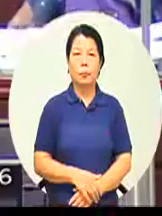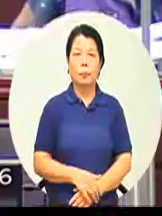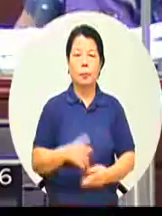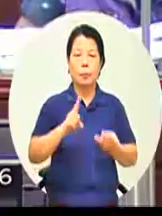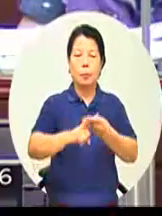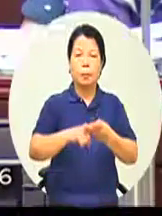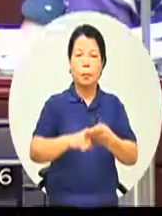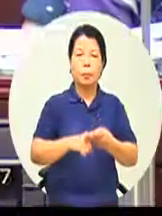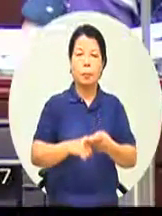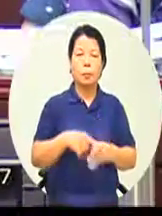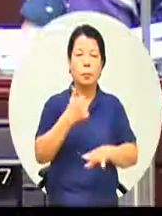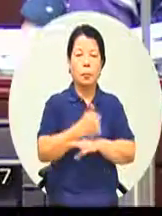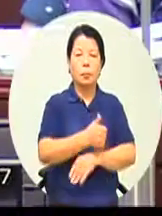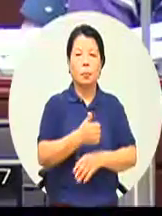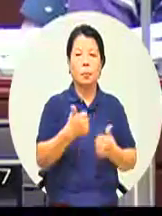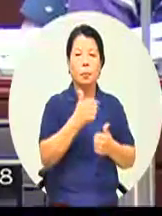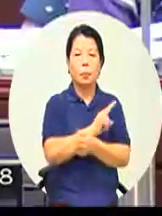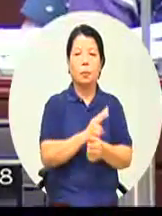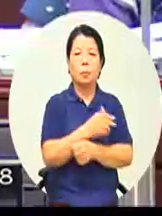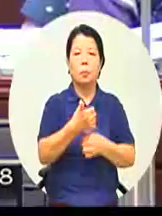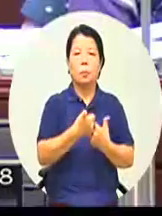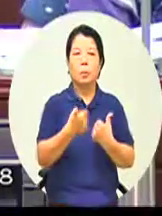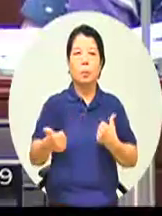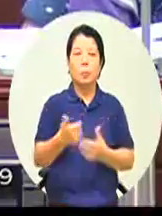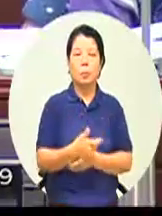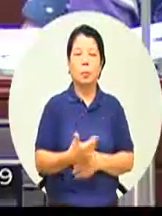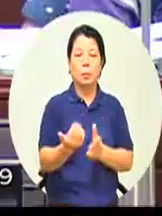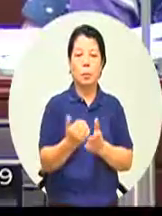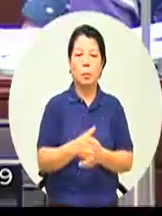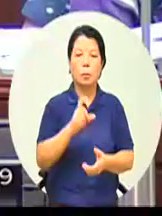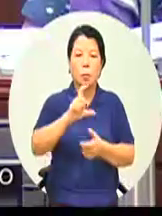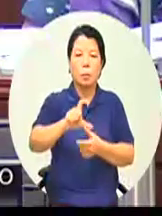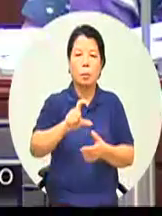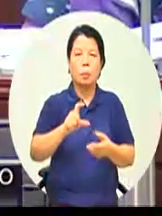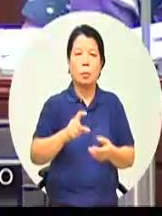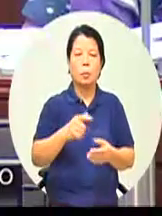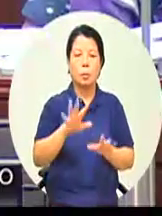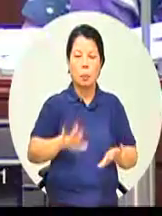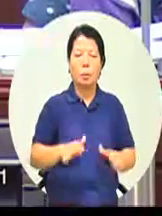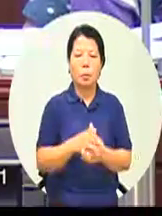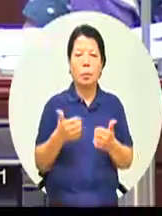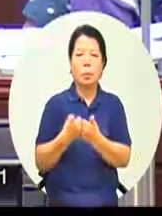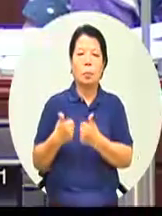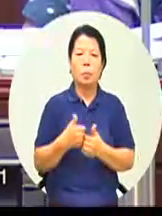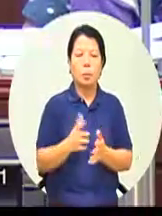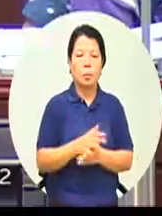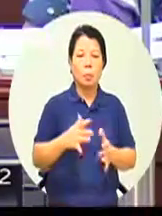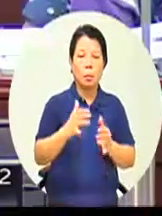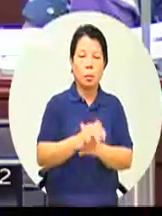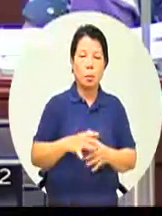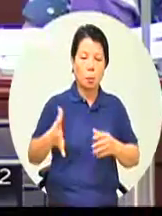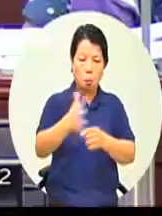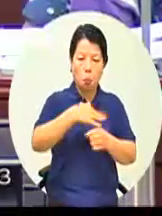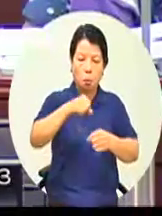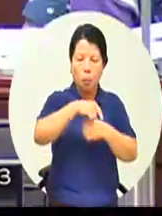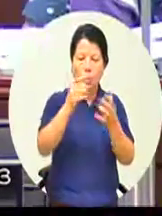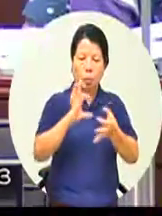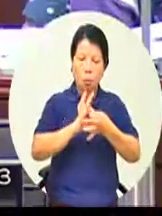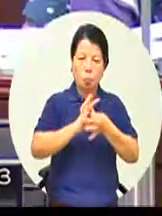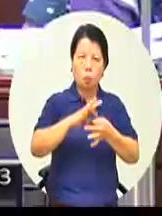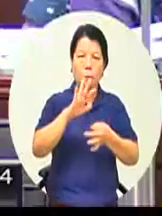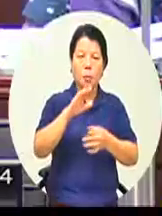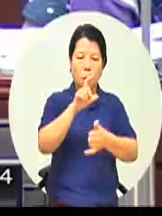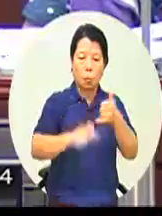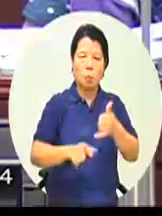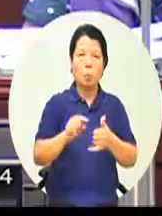席林议员，林议员提的这个议题刚好是这个会期以来全社会最关注的问题，所以刚好也就